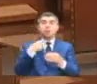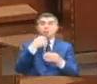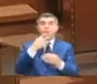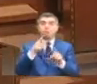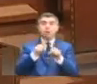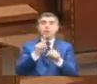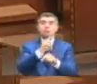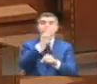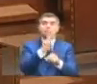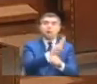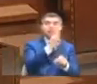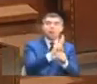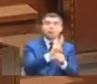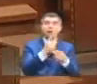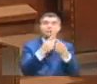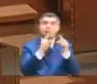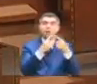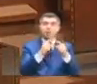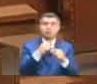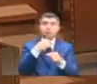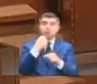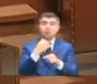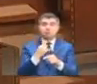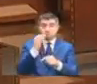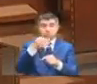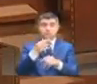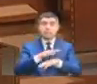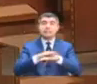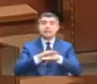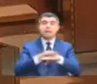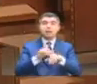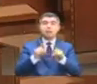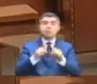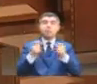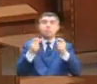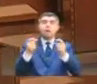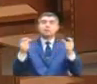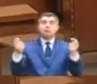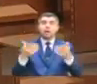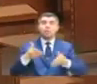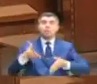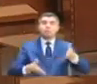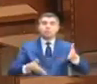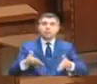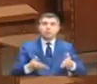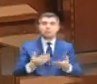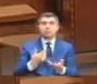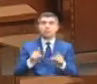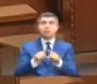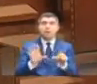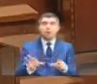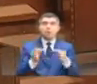محاصره. الامر الثاني ان كاين سياسه ديال التاهيل، في ظرف اربع سنوات ربحنا حوالي 5.5 نقاط في المجال ديال